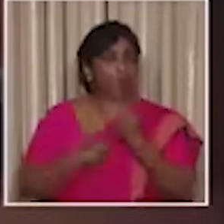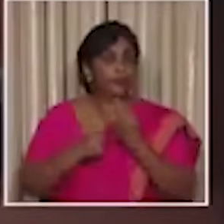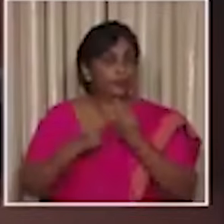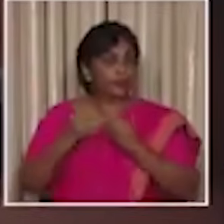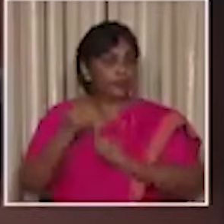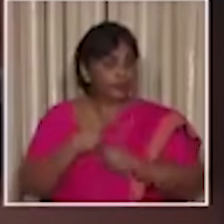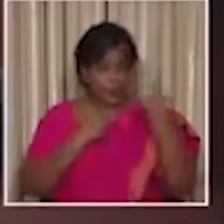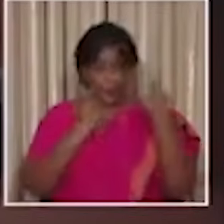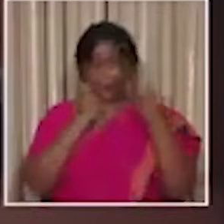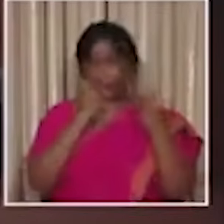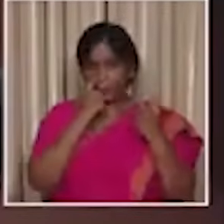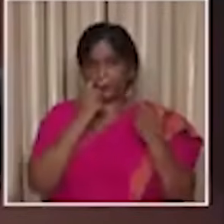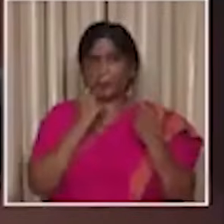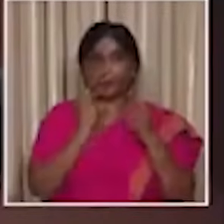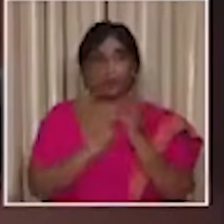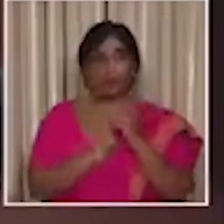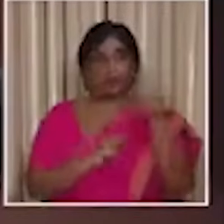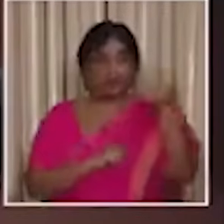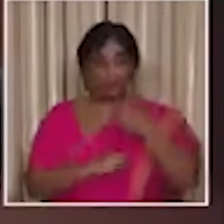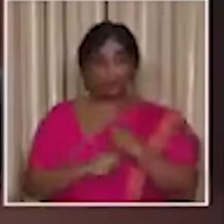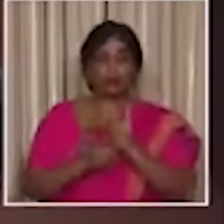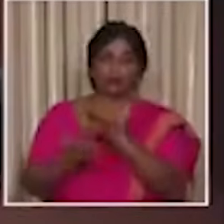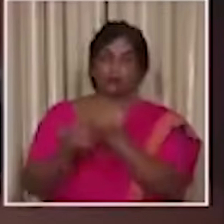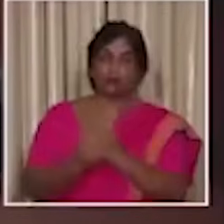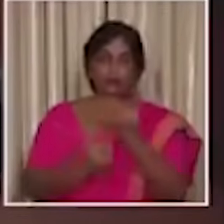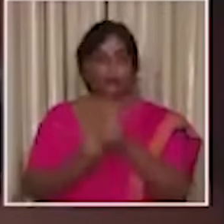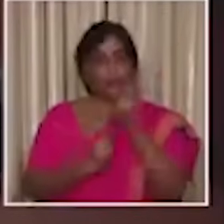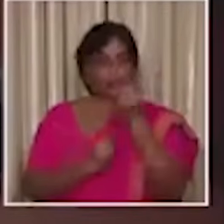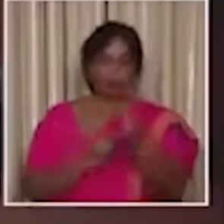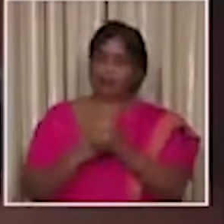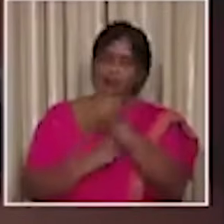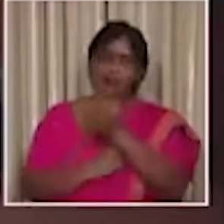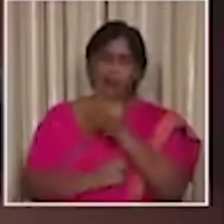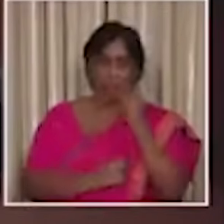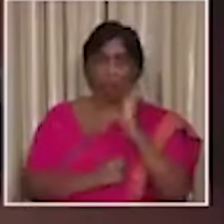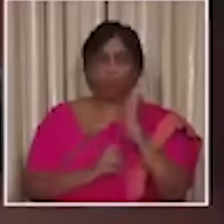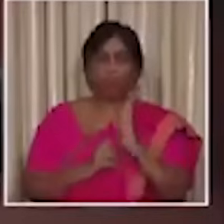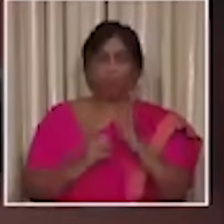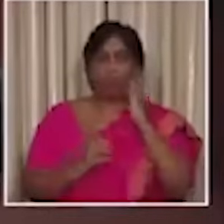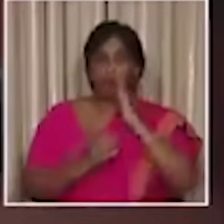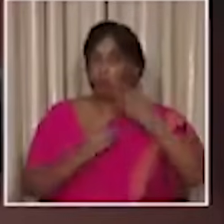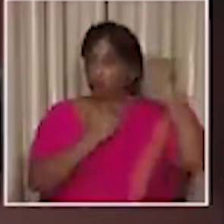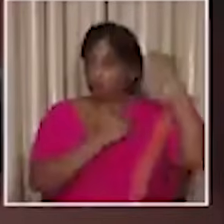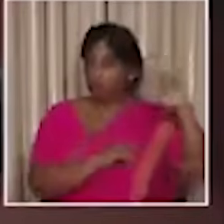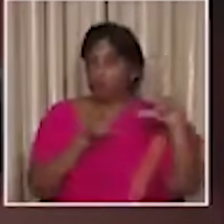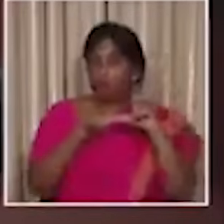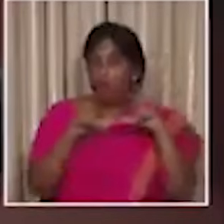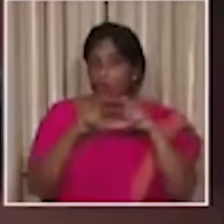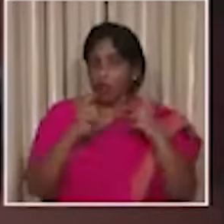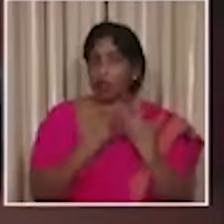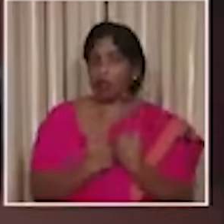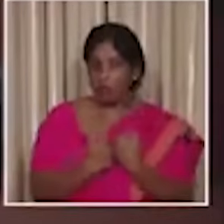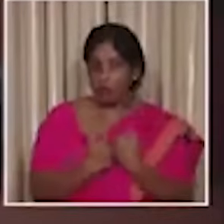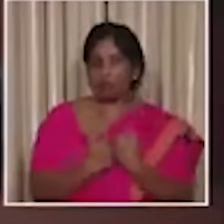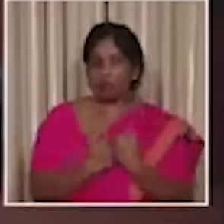tamangnya pudgalika dayipal. Badu gatte itu butuh mada dene pulang kaatari. Hebe badu peter atre ya wan, na balapatre kono. Mage